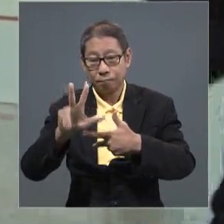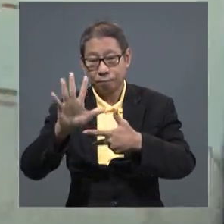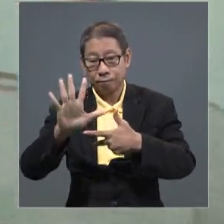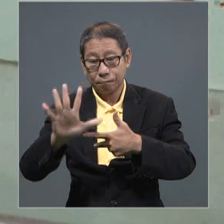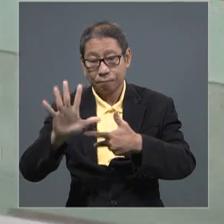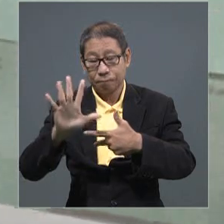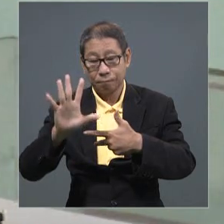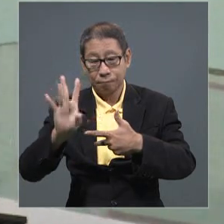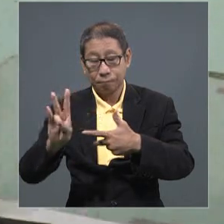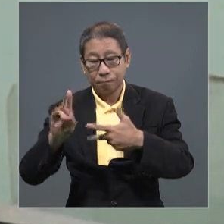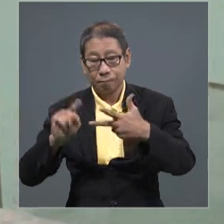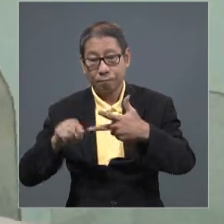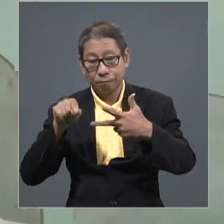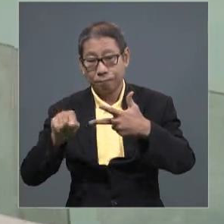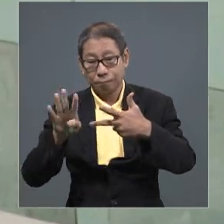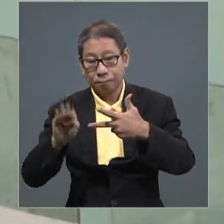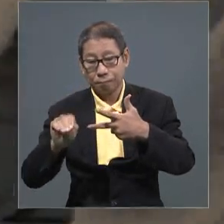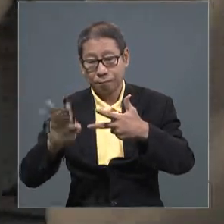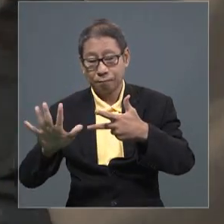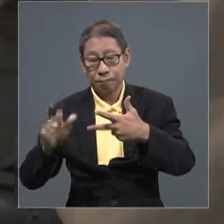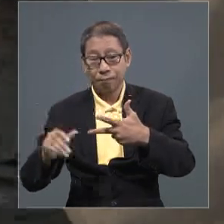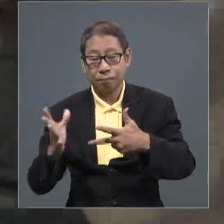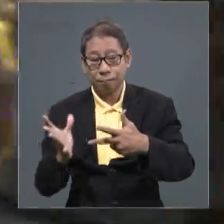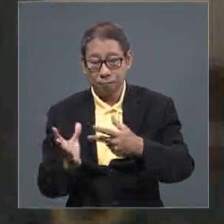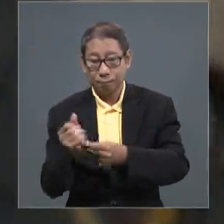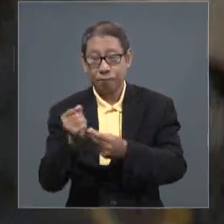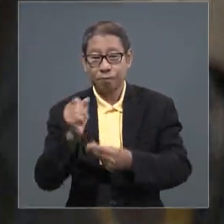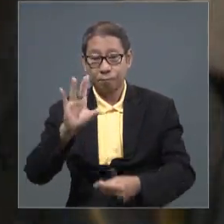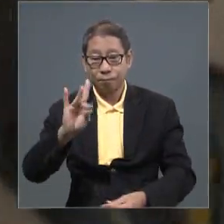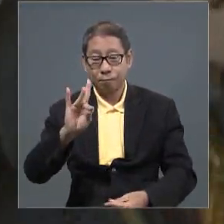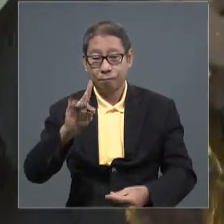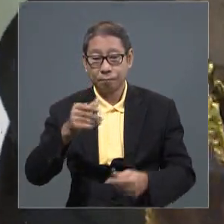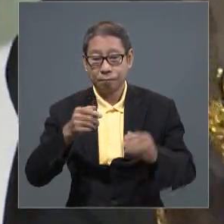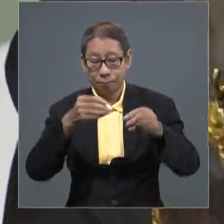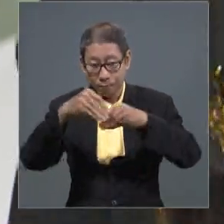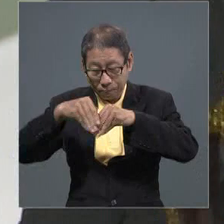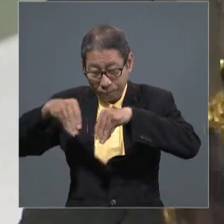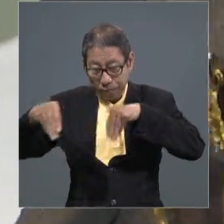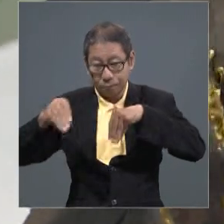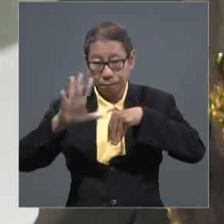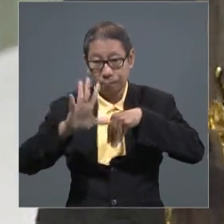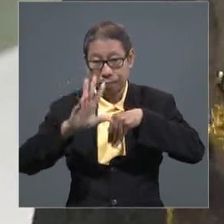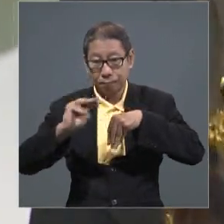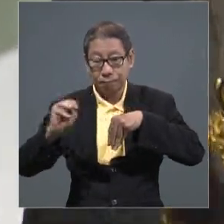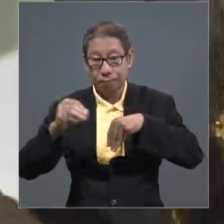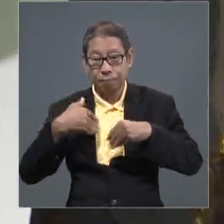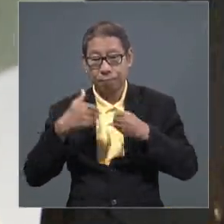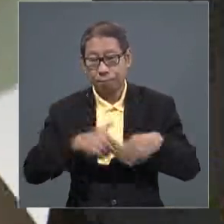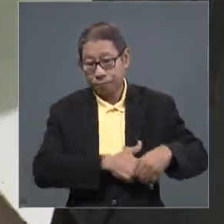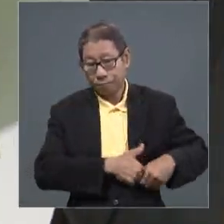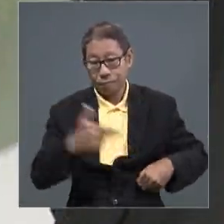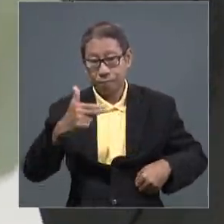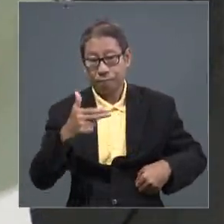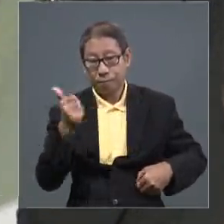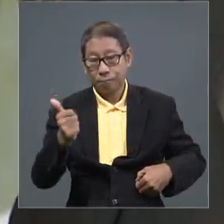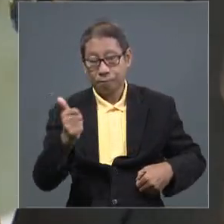.357 แมกนัมแล้วก็จุด45รวมทั้งหมดเนี่ย8นัดนะในระยะยิง5เมตรซึ่งเป็นระยะที่อาวุธปืนทั้ง3ชนิดเนี่ยส